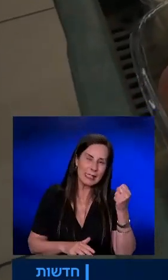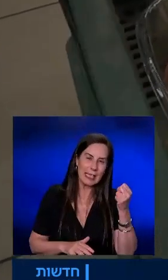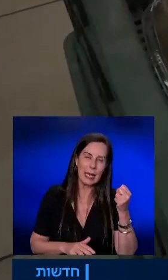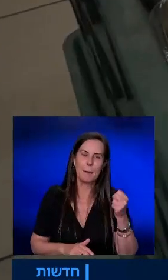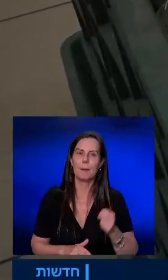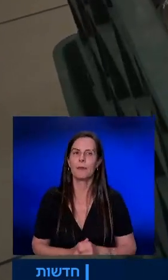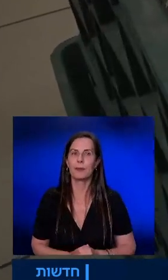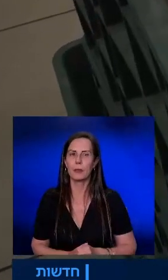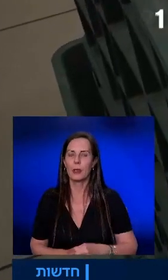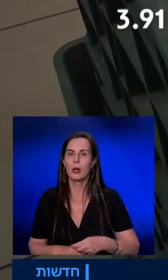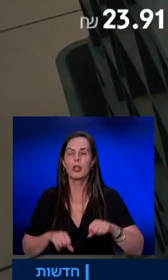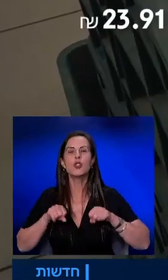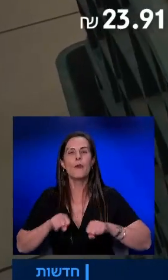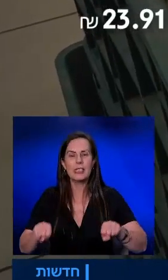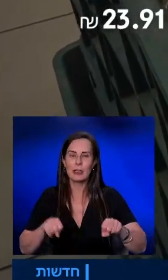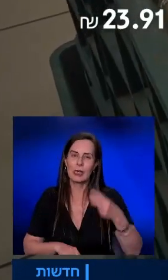18.20 שקלים, שופרסל